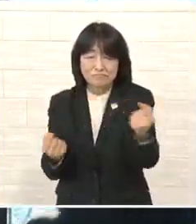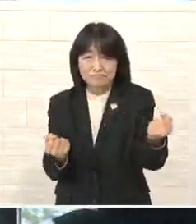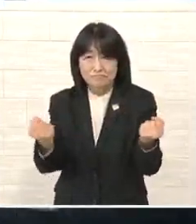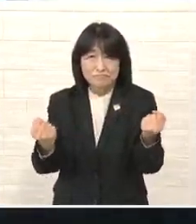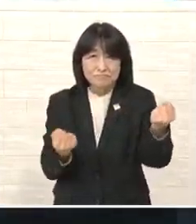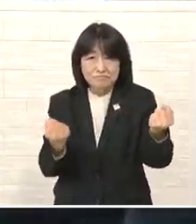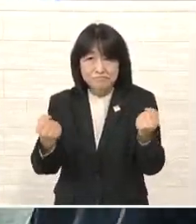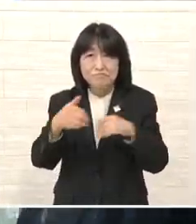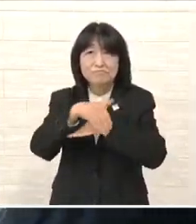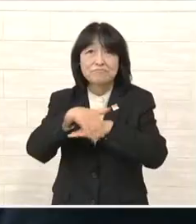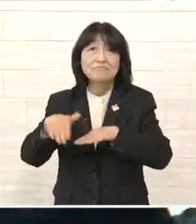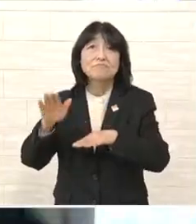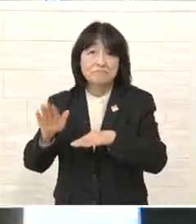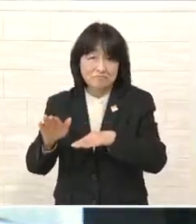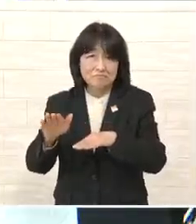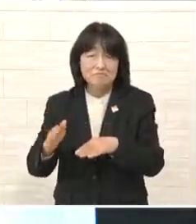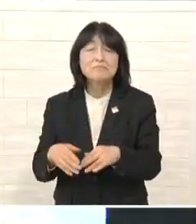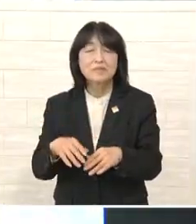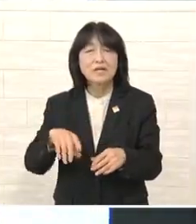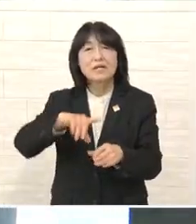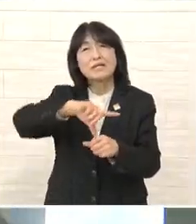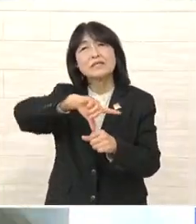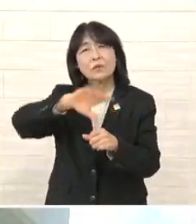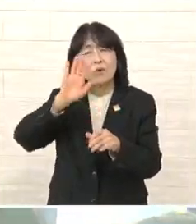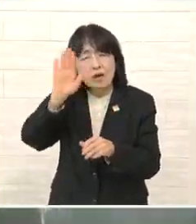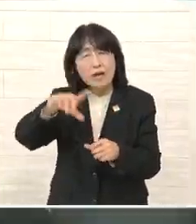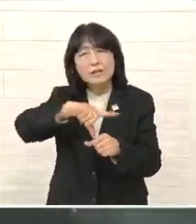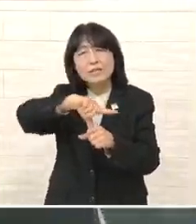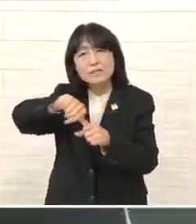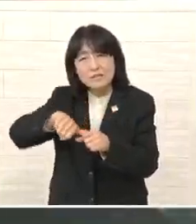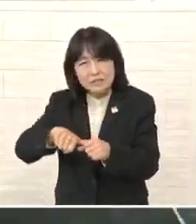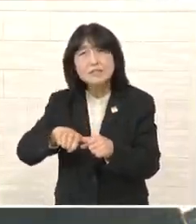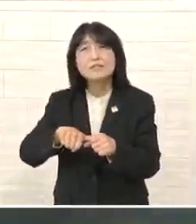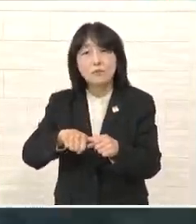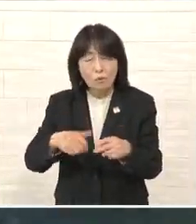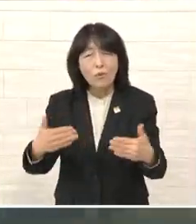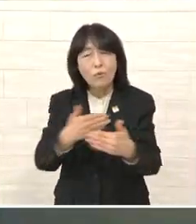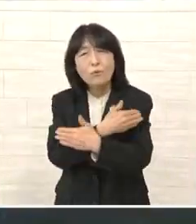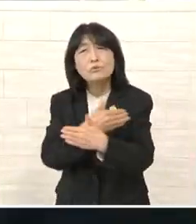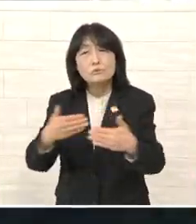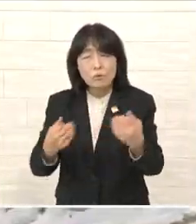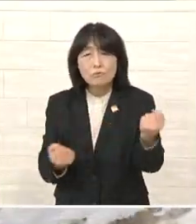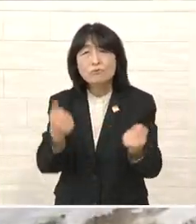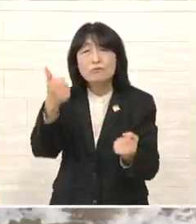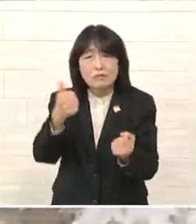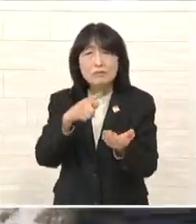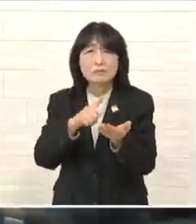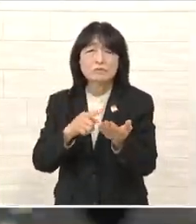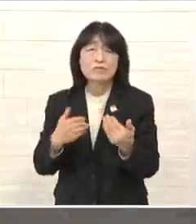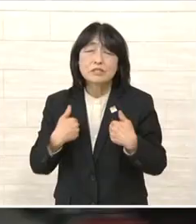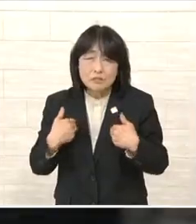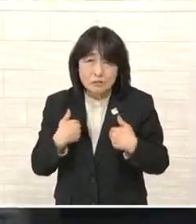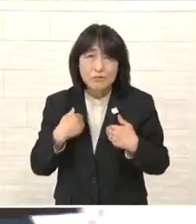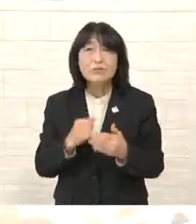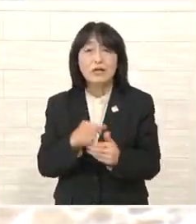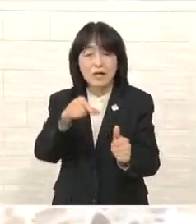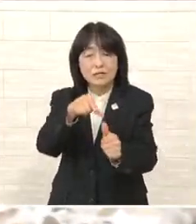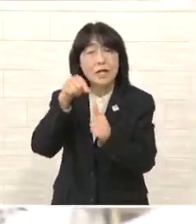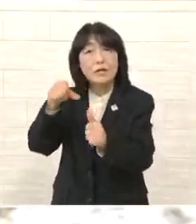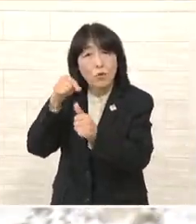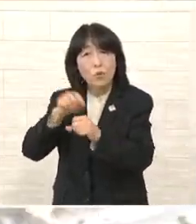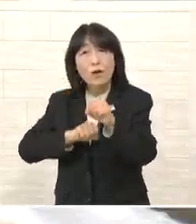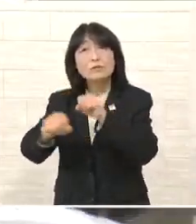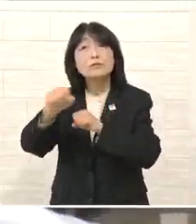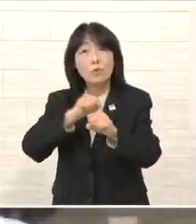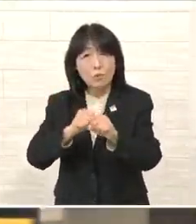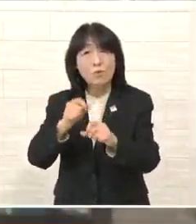これからやはりこう地域の足もドライバーなくして守っていくことができませんので、採用活動の方もさらなるやっぱ